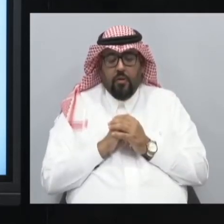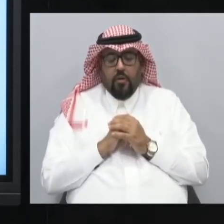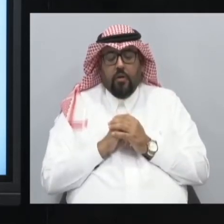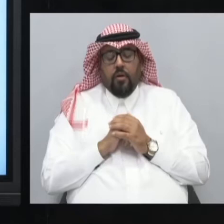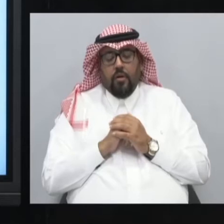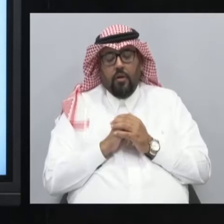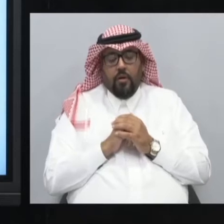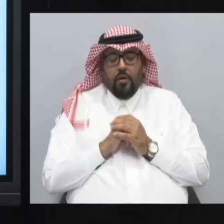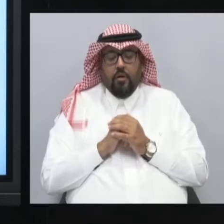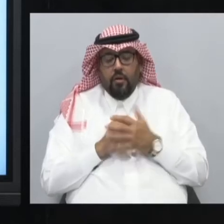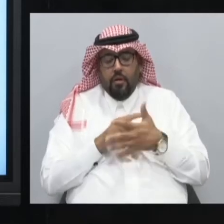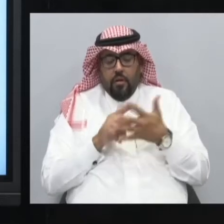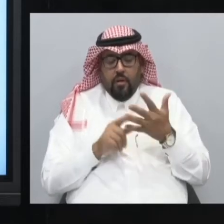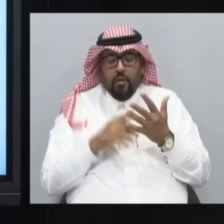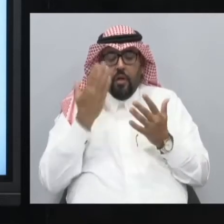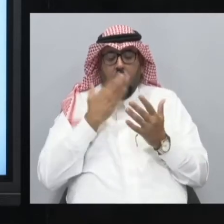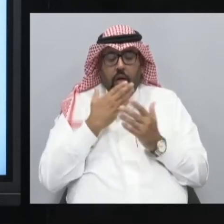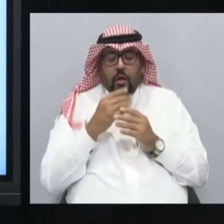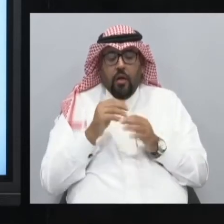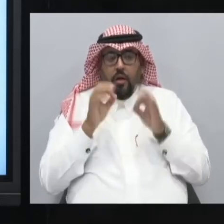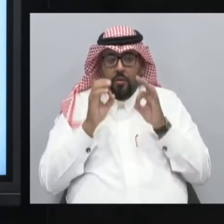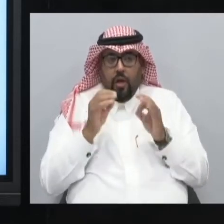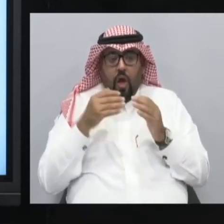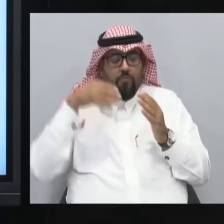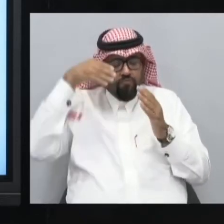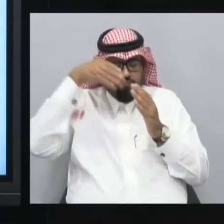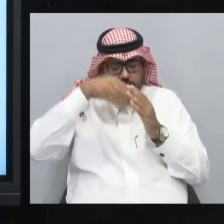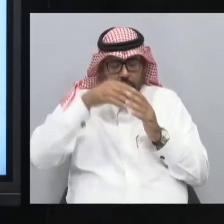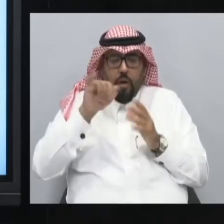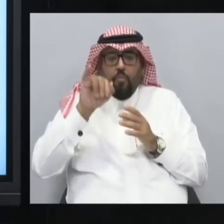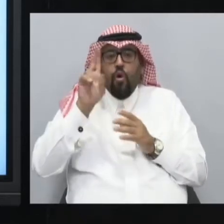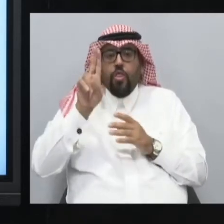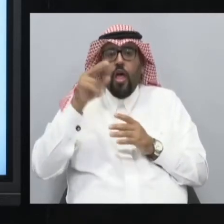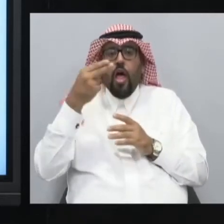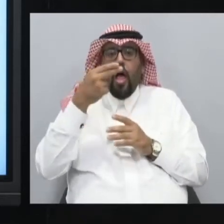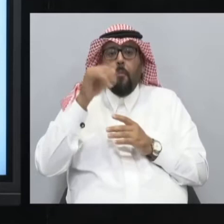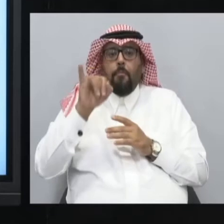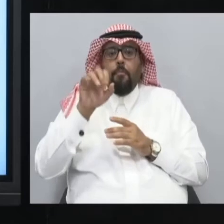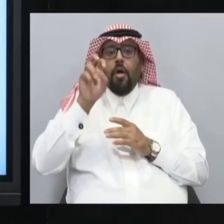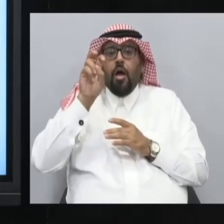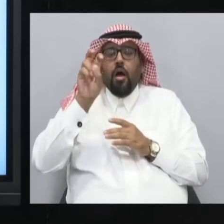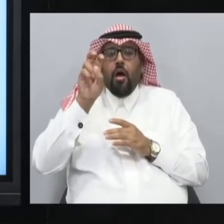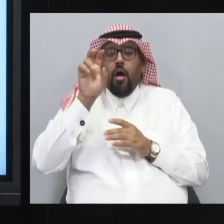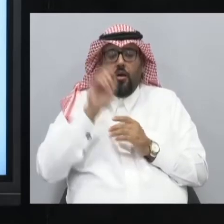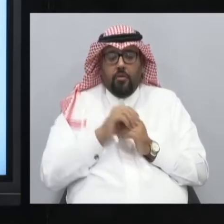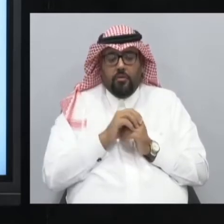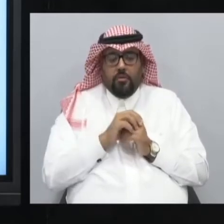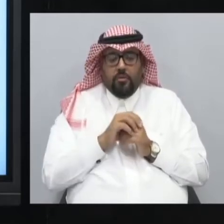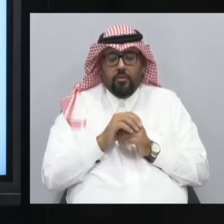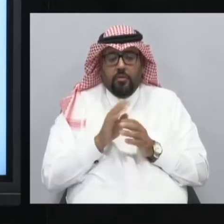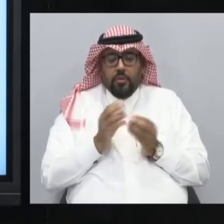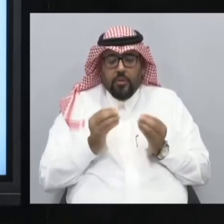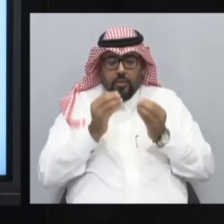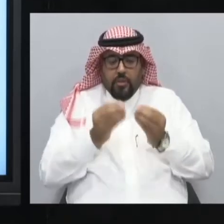أراجع. هي خطوات القراءة المتعمقة، خطوات القراءة المتعمقة، وهي من أهم الطرق التي تعينك